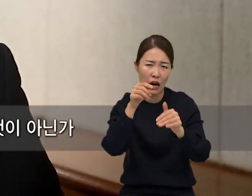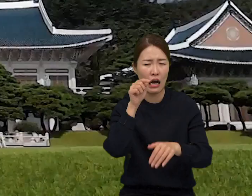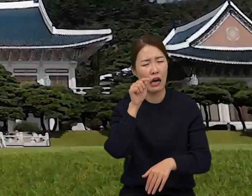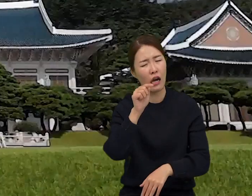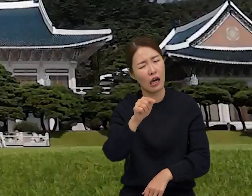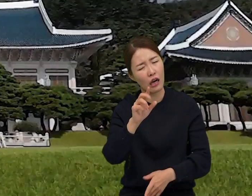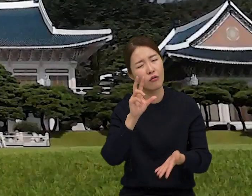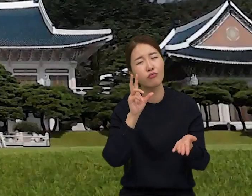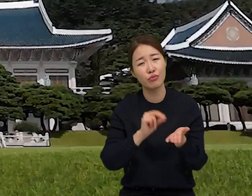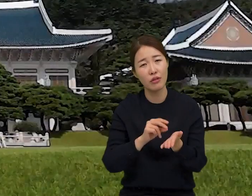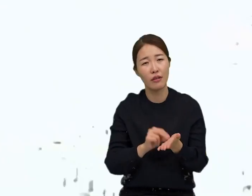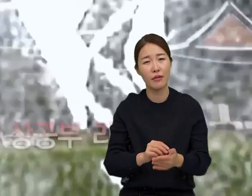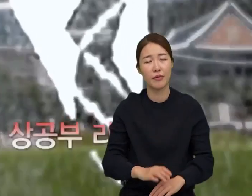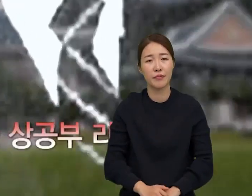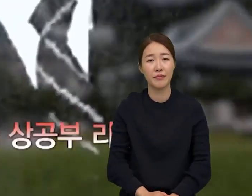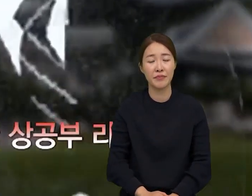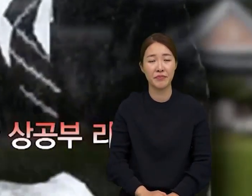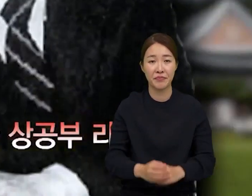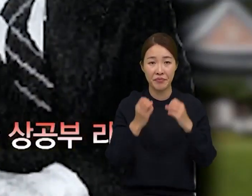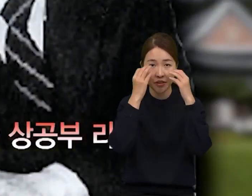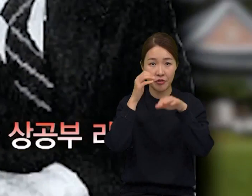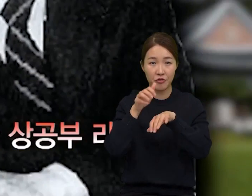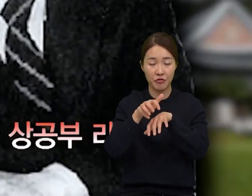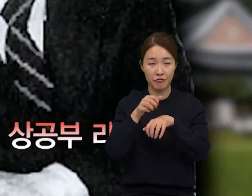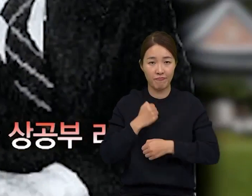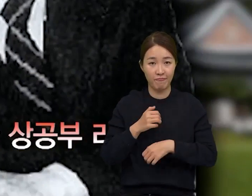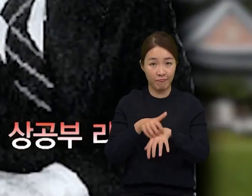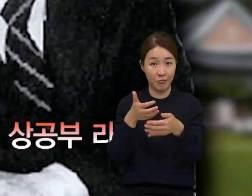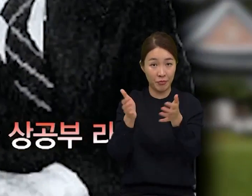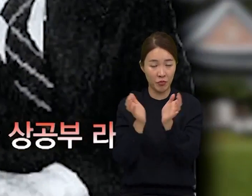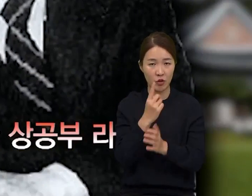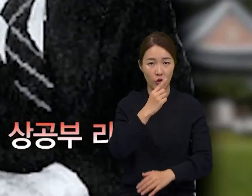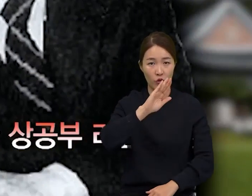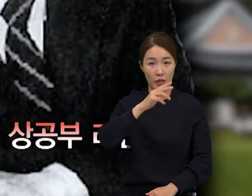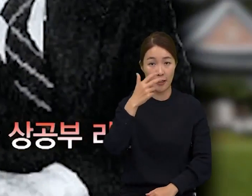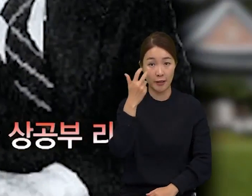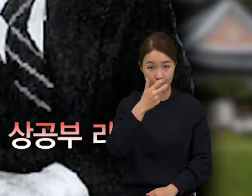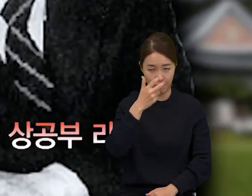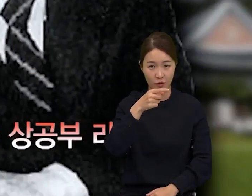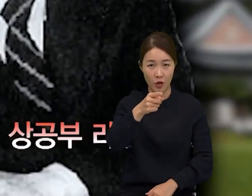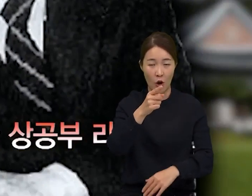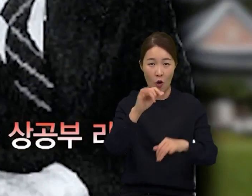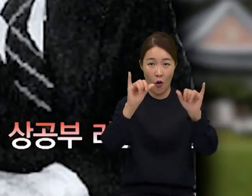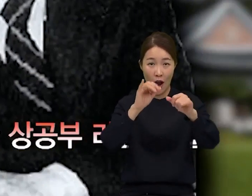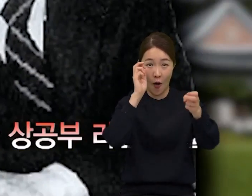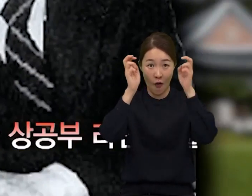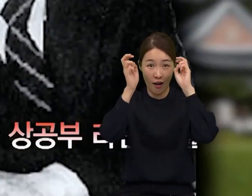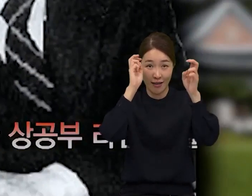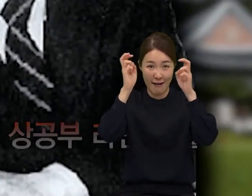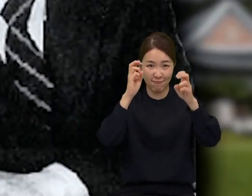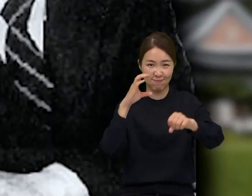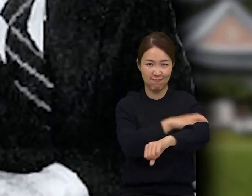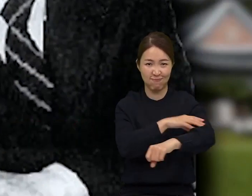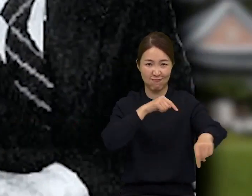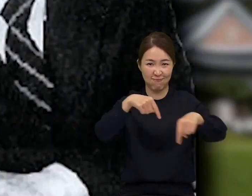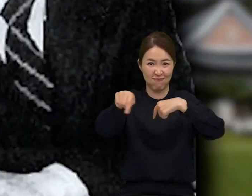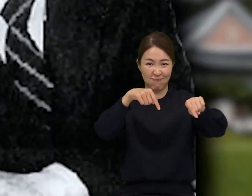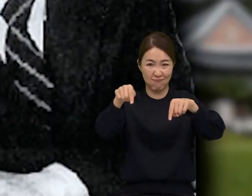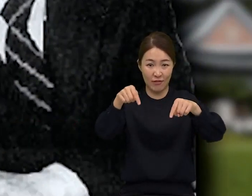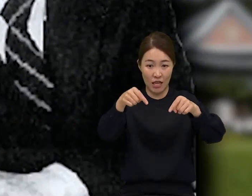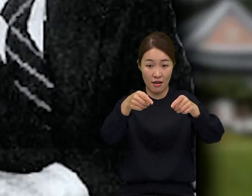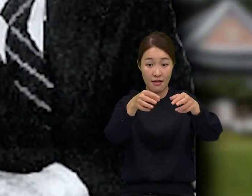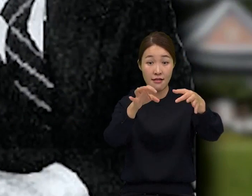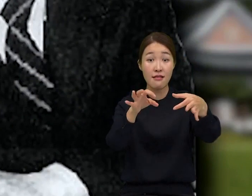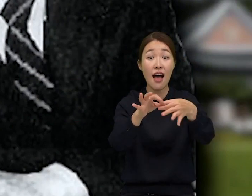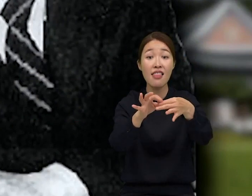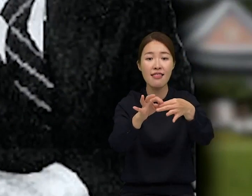아닌가. 신군부는 1970년대 중화공업화를 주도한 상공부 라인을 축출하고 경제기획원